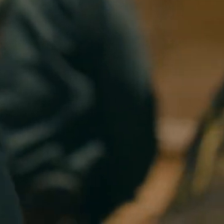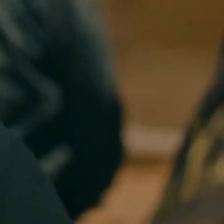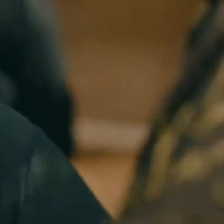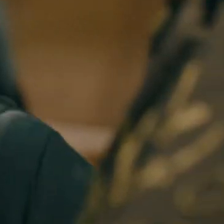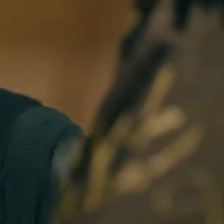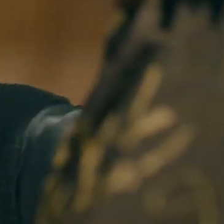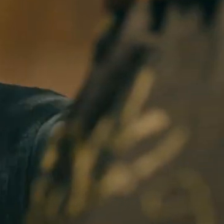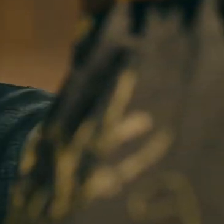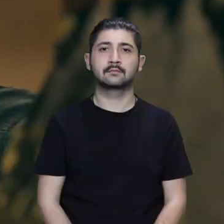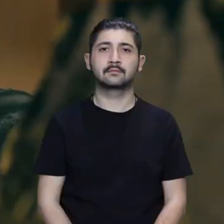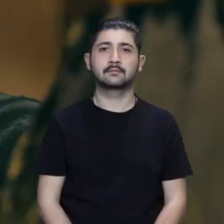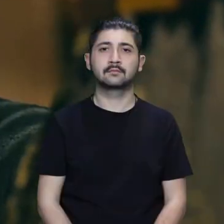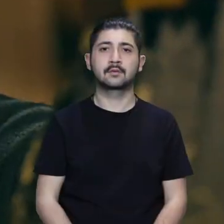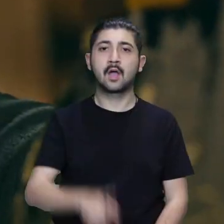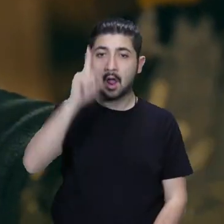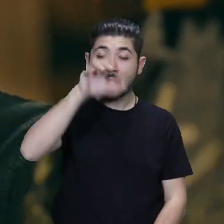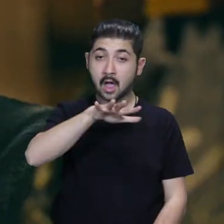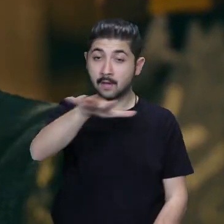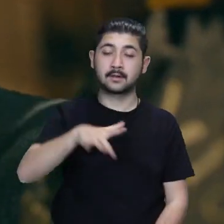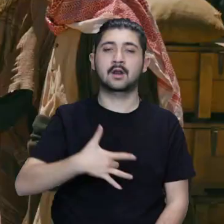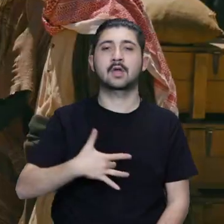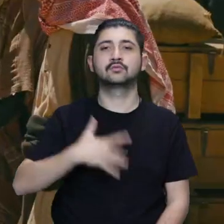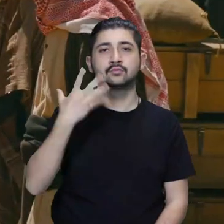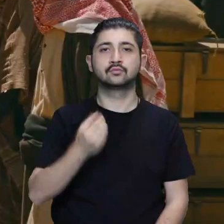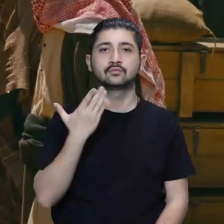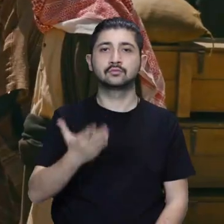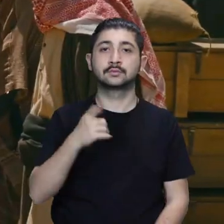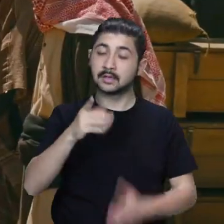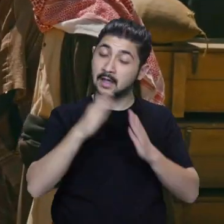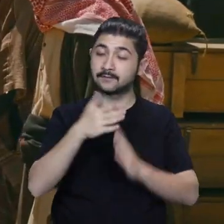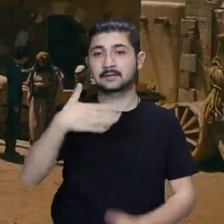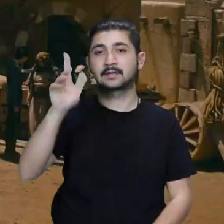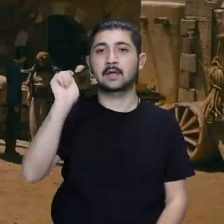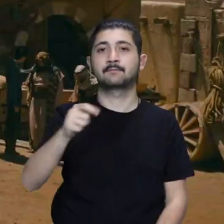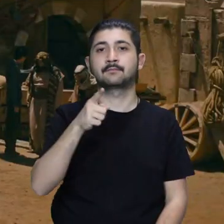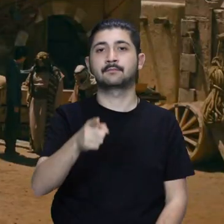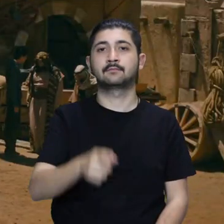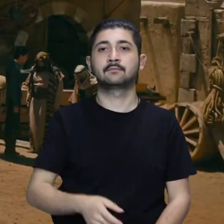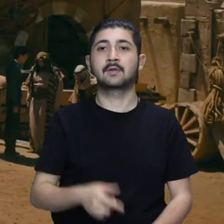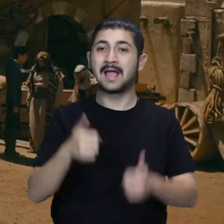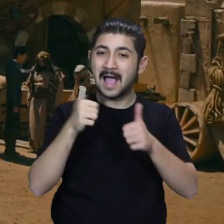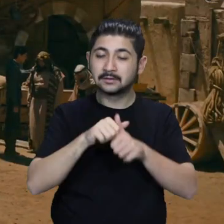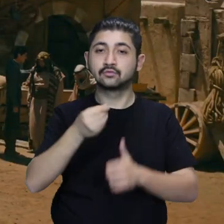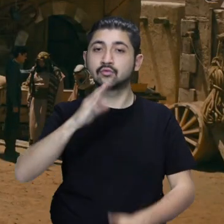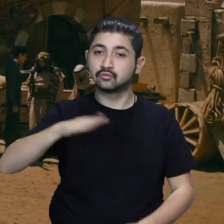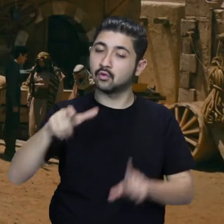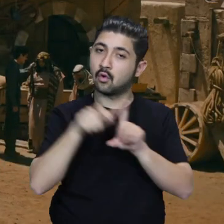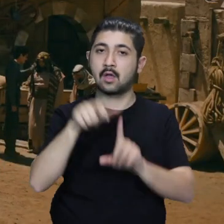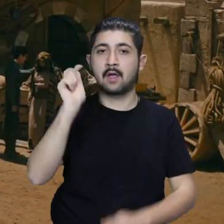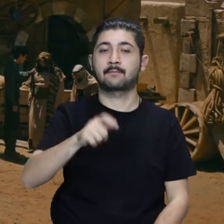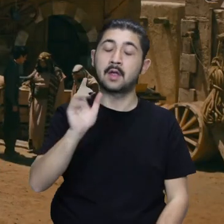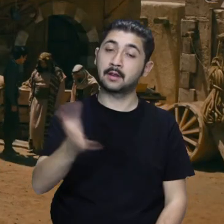Ali yaklaştı. Allah hepinizden razı olsun. Siz evlerinize dönün. Eşlerinizi, çocuklarınızı koruyun.